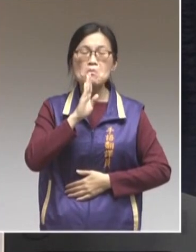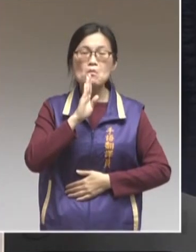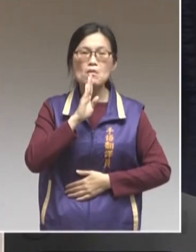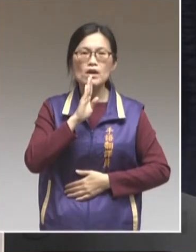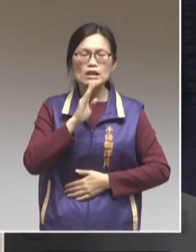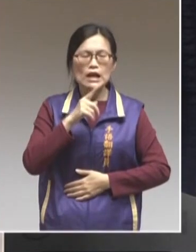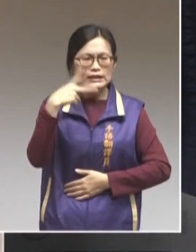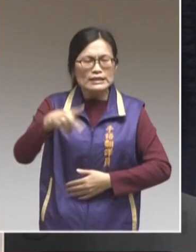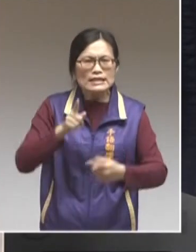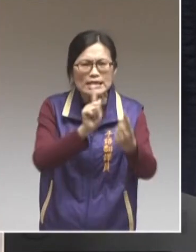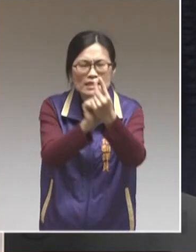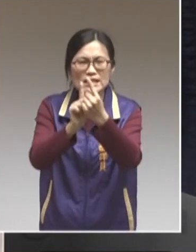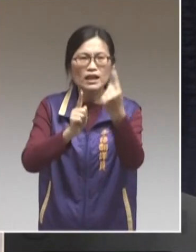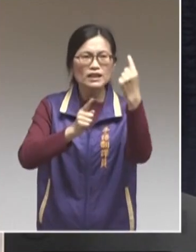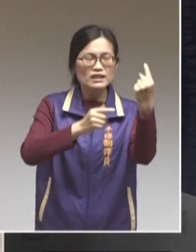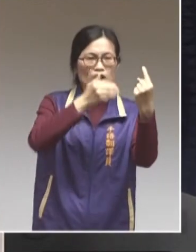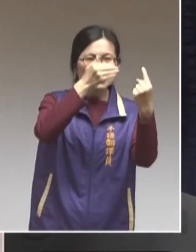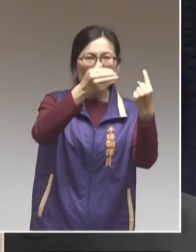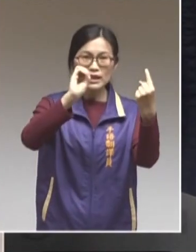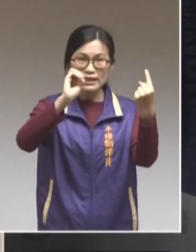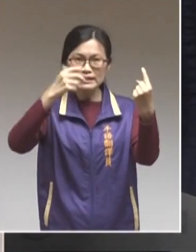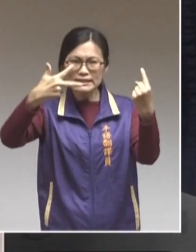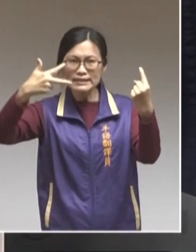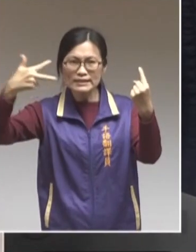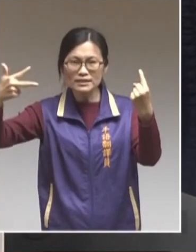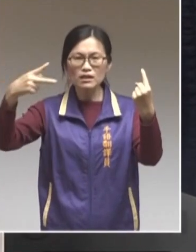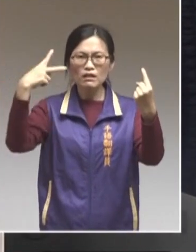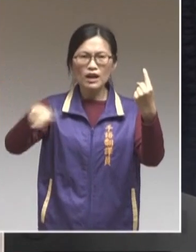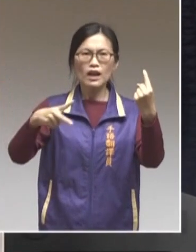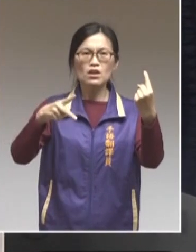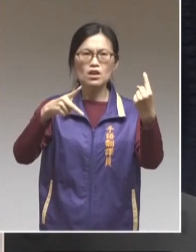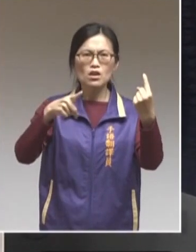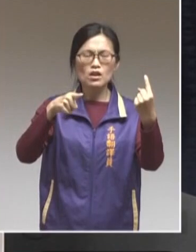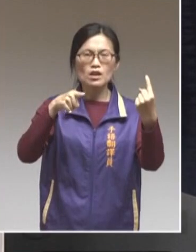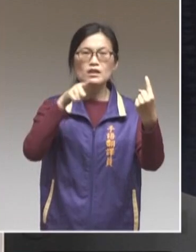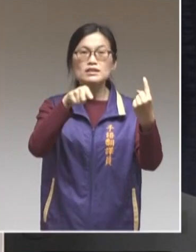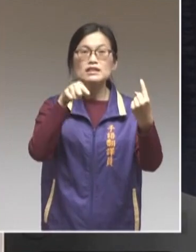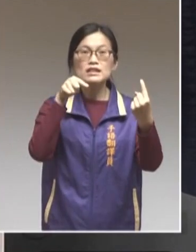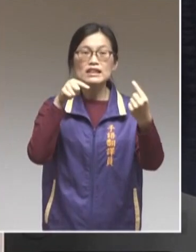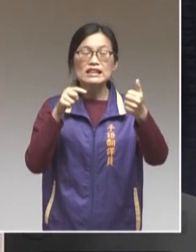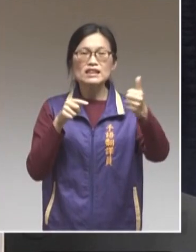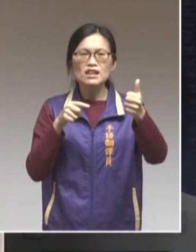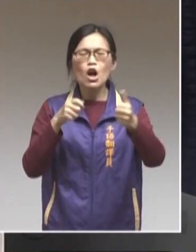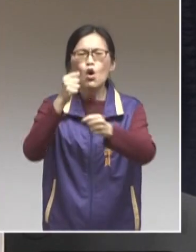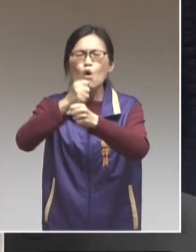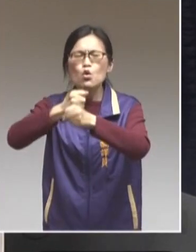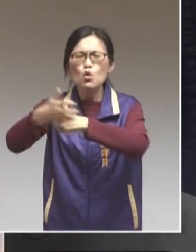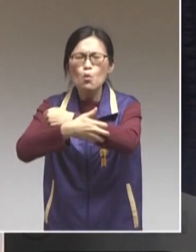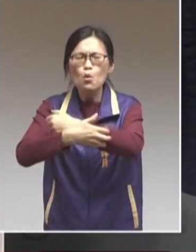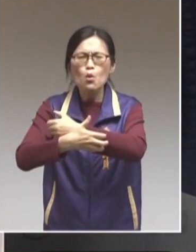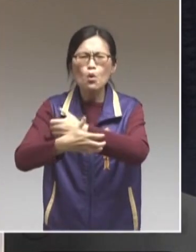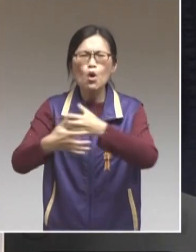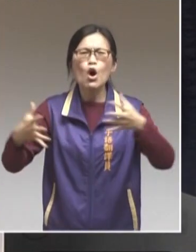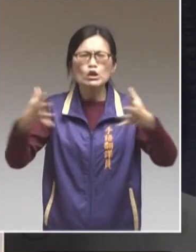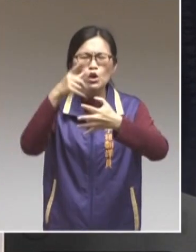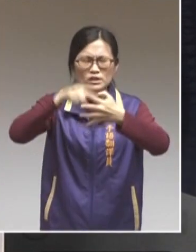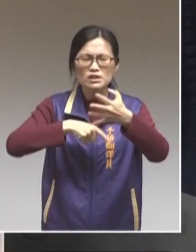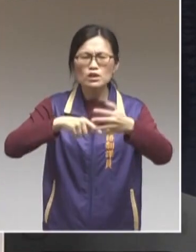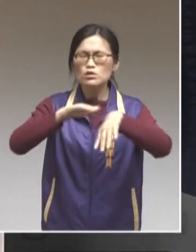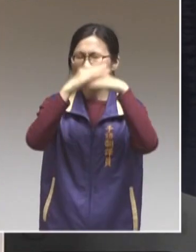场接触者19077，还有其相关的这些 工作同仁，我们一并框列隔